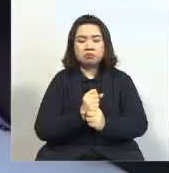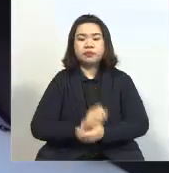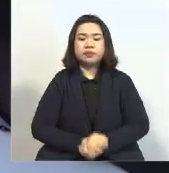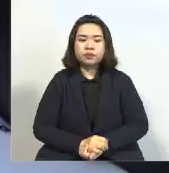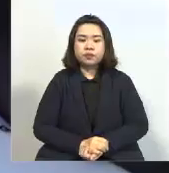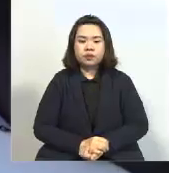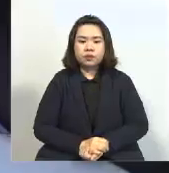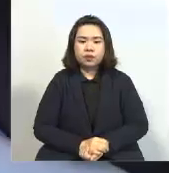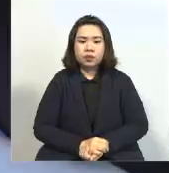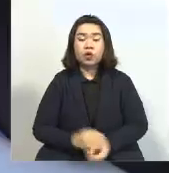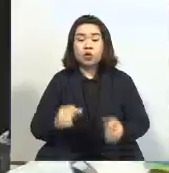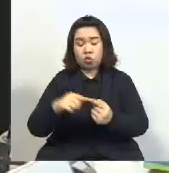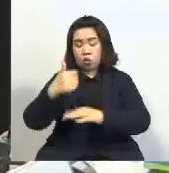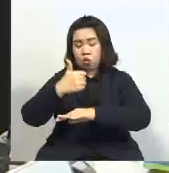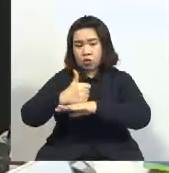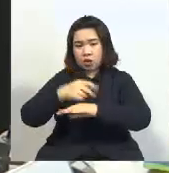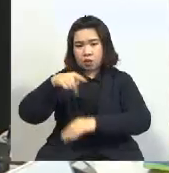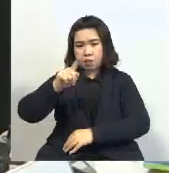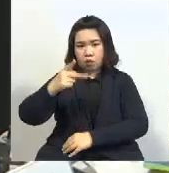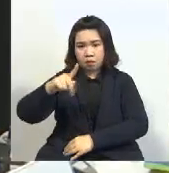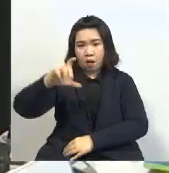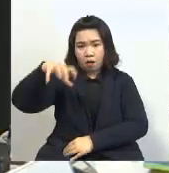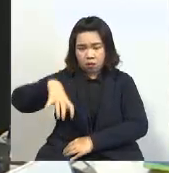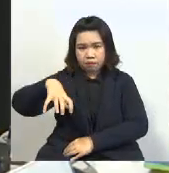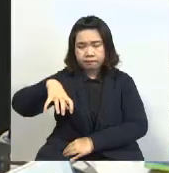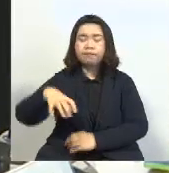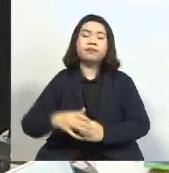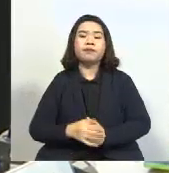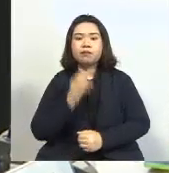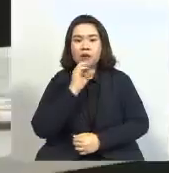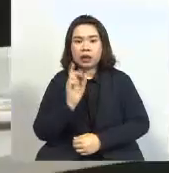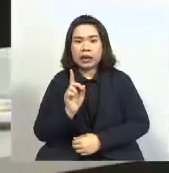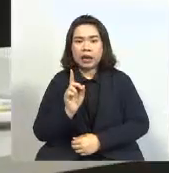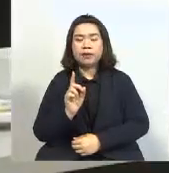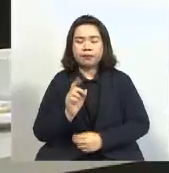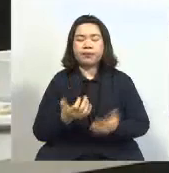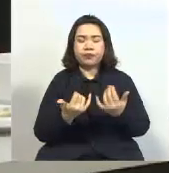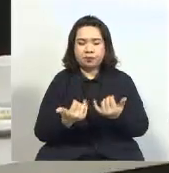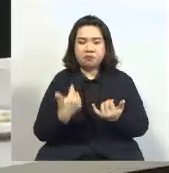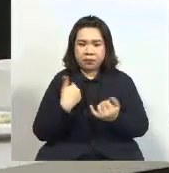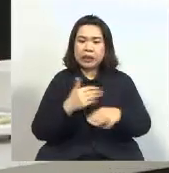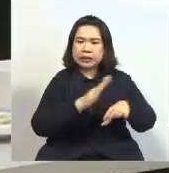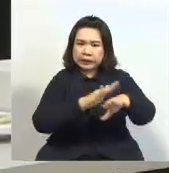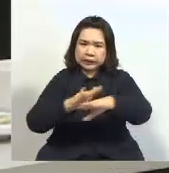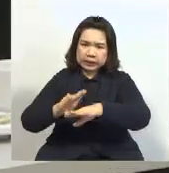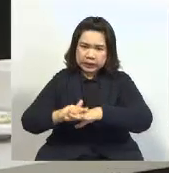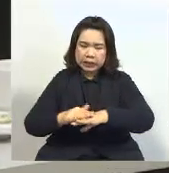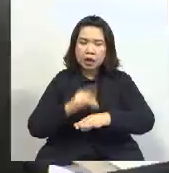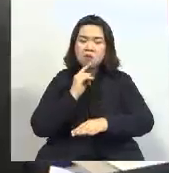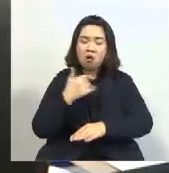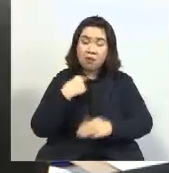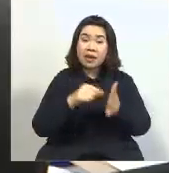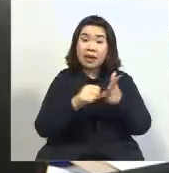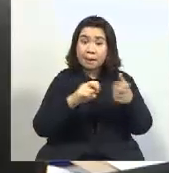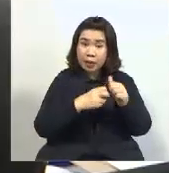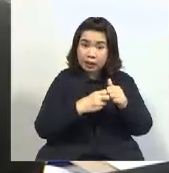ทางด้านของอธิบดีกรมป้องกันและบรรเทาสาธารณภัยนายมนทนสุดประเสริฐก็มีการเน้นย้ำเรื่องของการเชื่อมโยงการแก้ไข